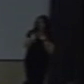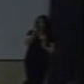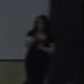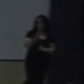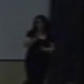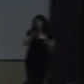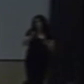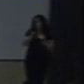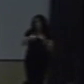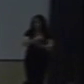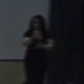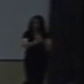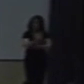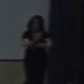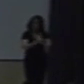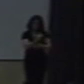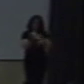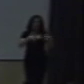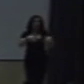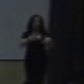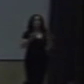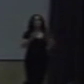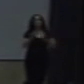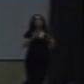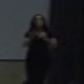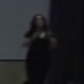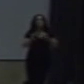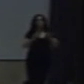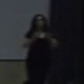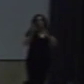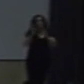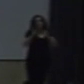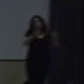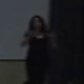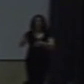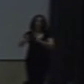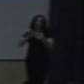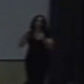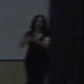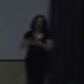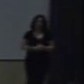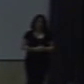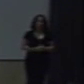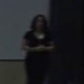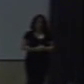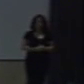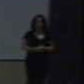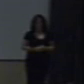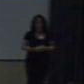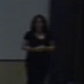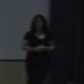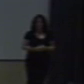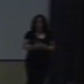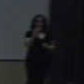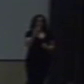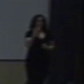s'ha de formar també en temes d'internet, no? Sempre es diu a la xarxa una mica en broma, no? Però així com no sortiries